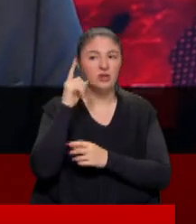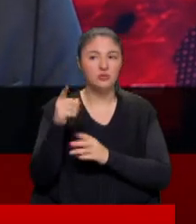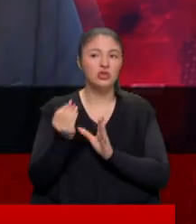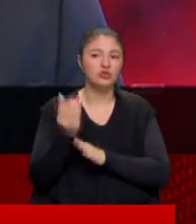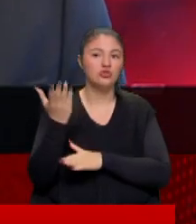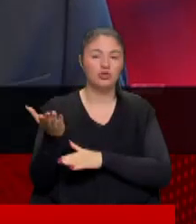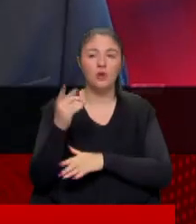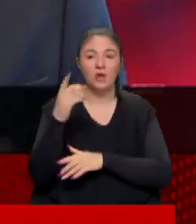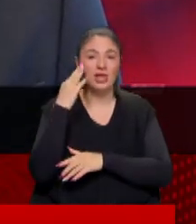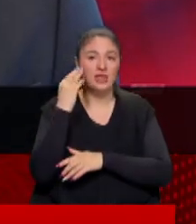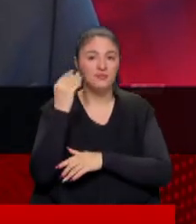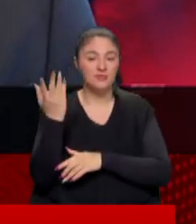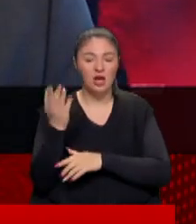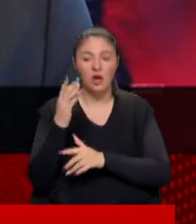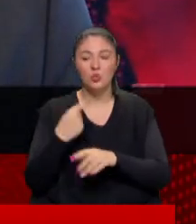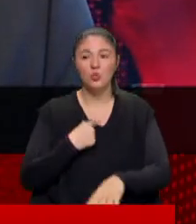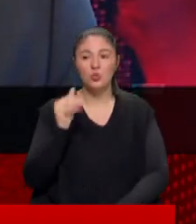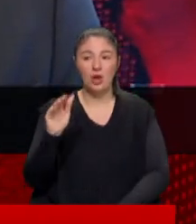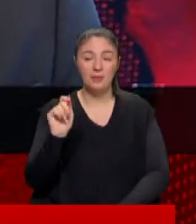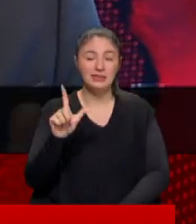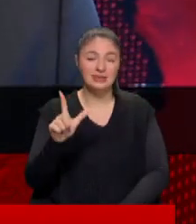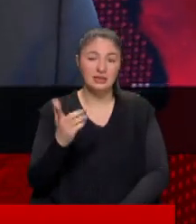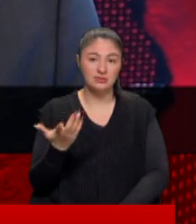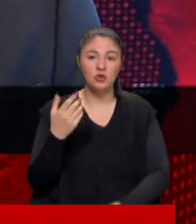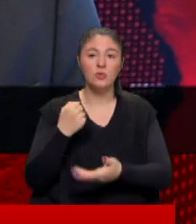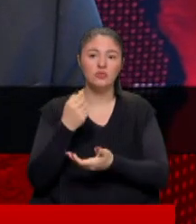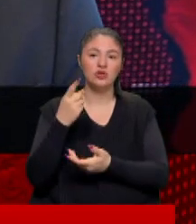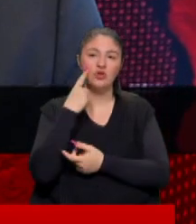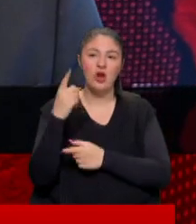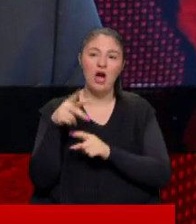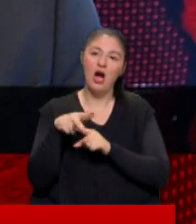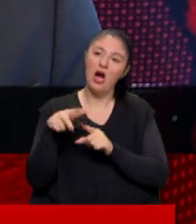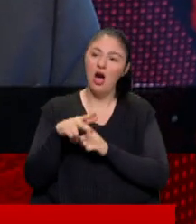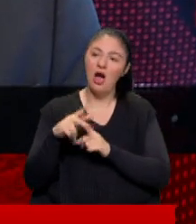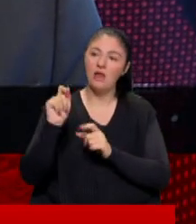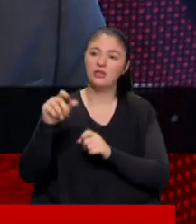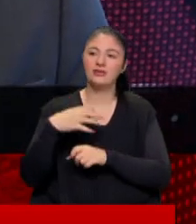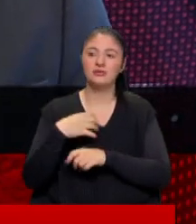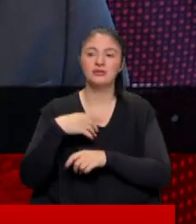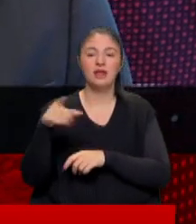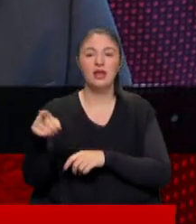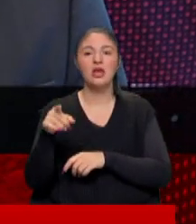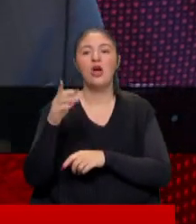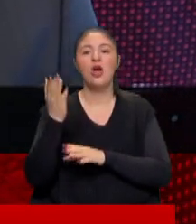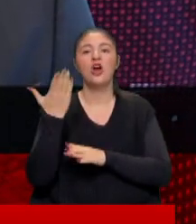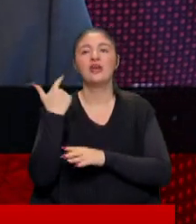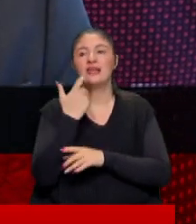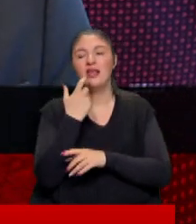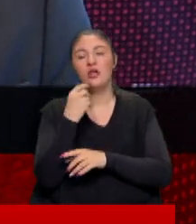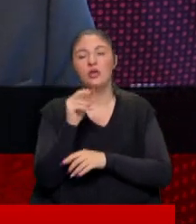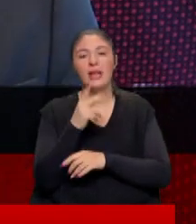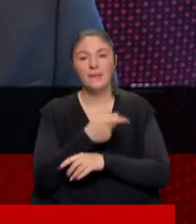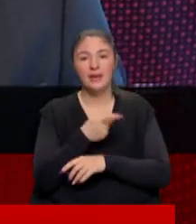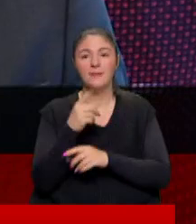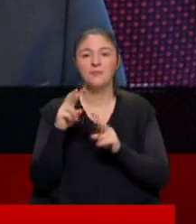buradan varıyoruz. Bu anlamda uyarmak isterim. Yani bütçelerini ona göre ayarlasınlar şimdiden. Önceki yıllarda olduğu gibi